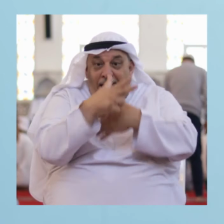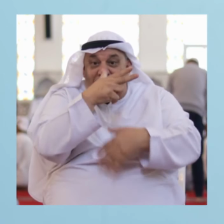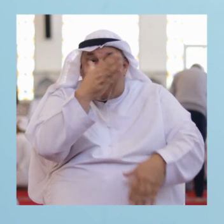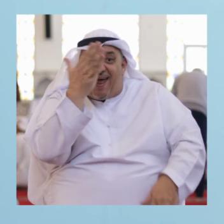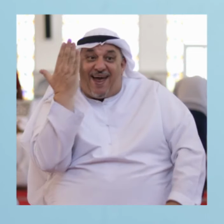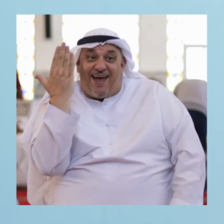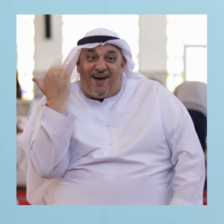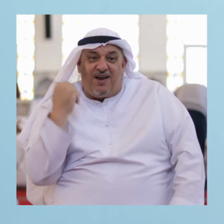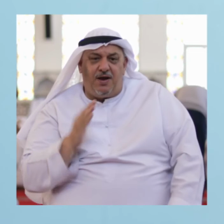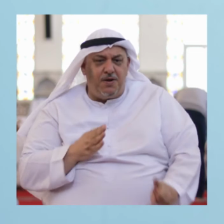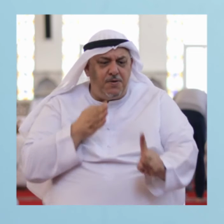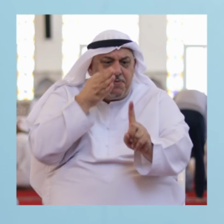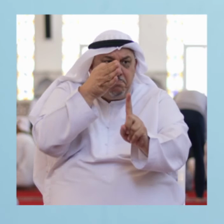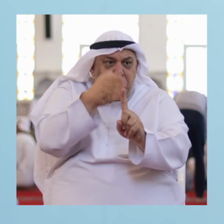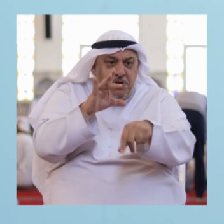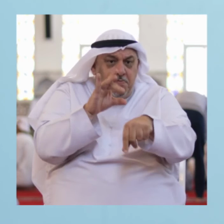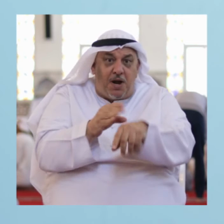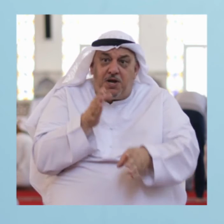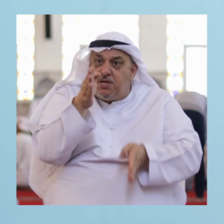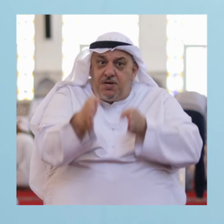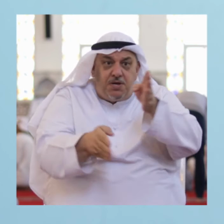يزور المرضى